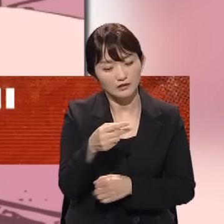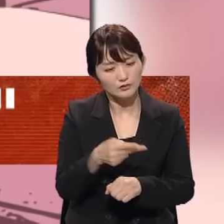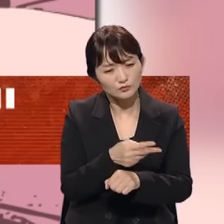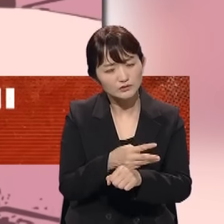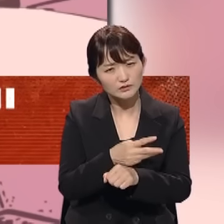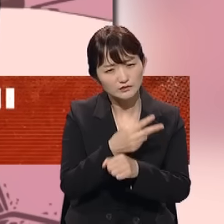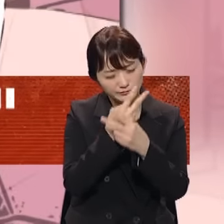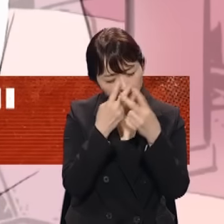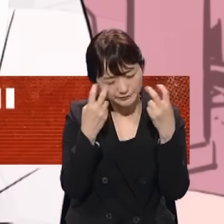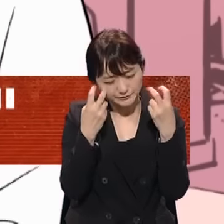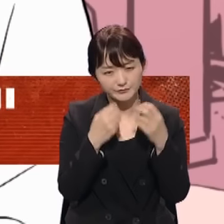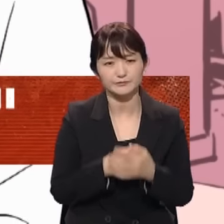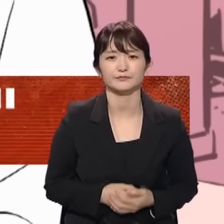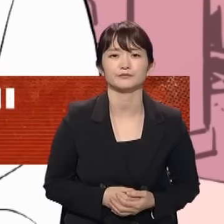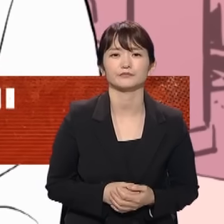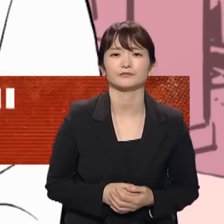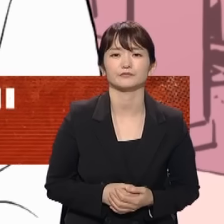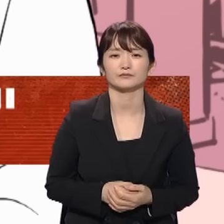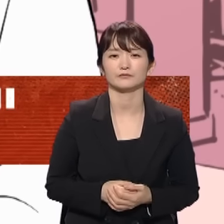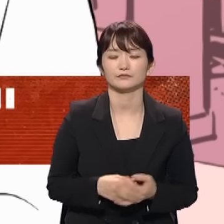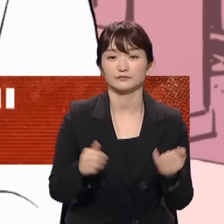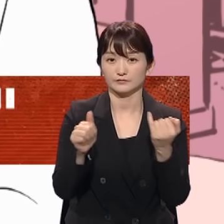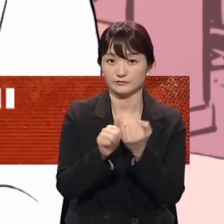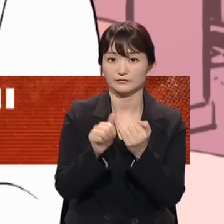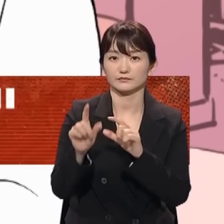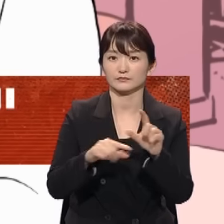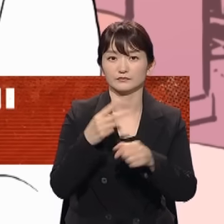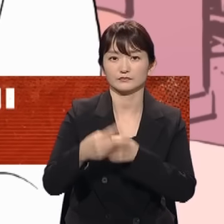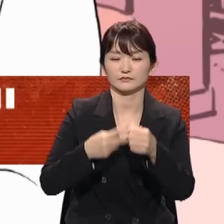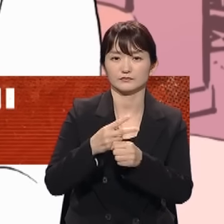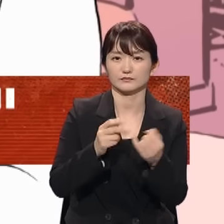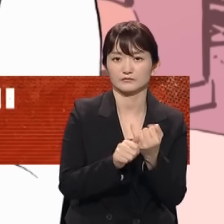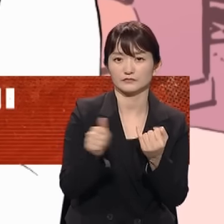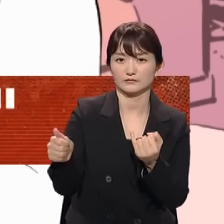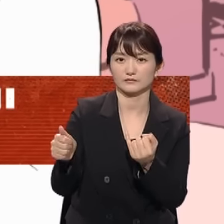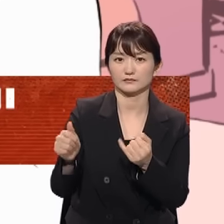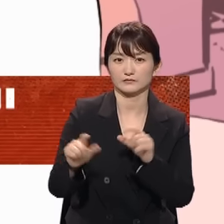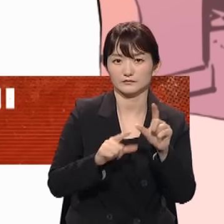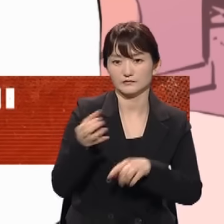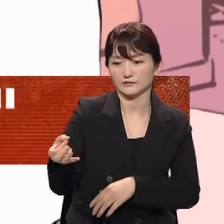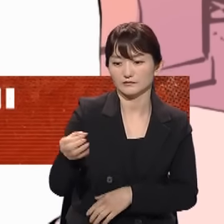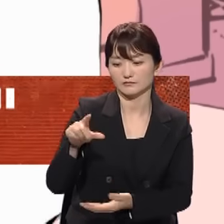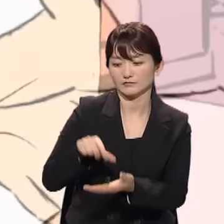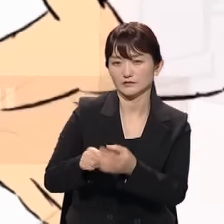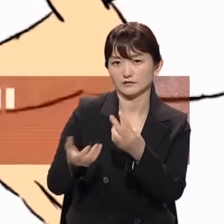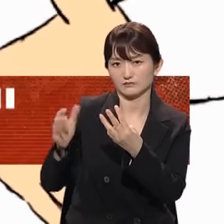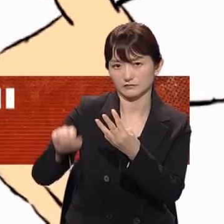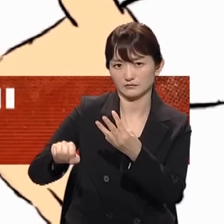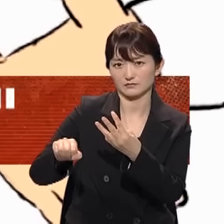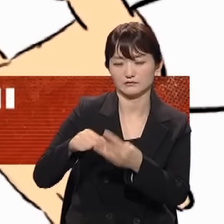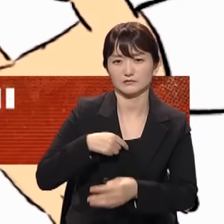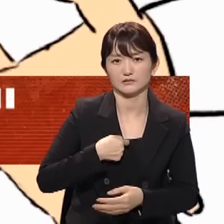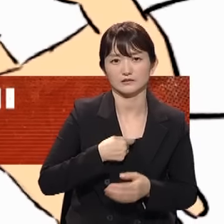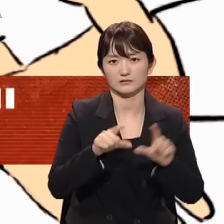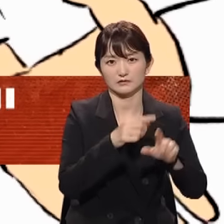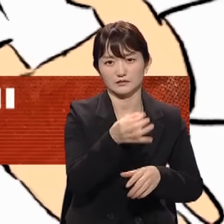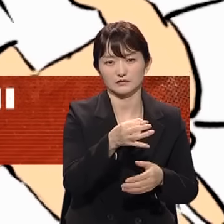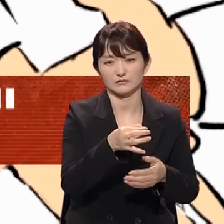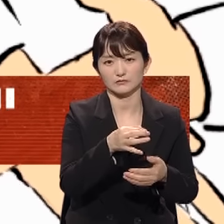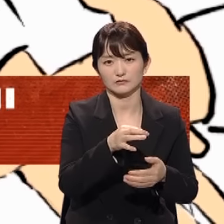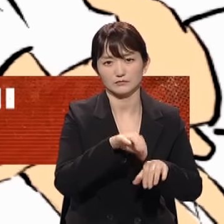쪽잠만 잤다고 합니다. 제보자에 따르면 결혼 생활 2년 중에 남편에게 준 생활비만 약 3억 원이었고 자신의 생활비는